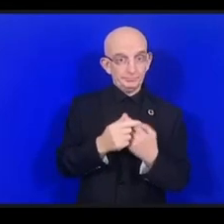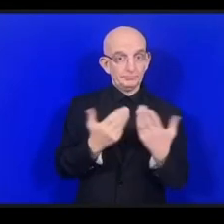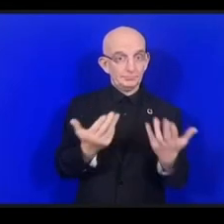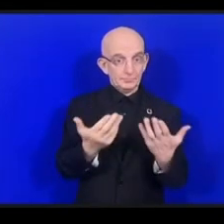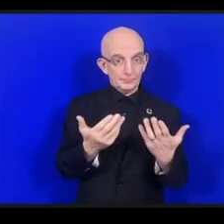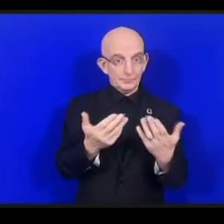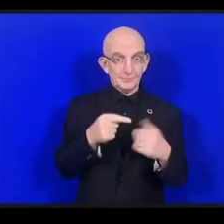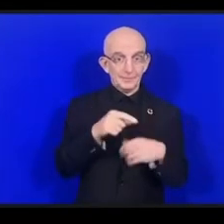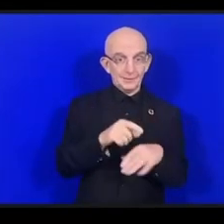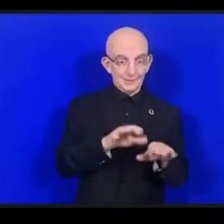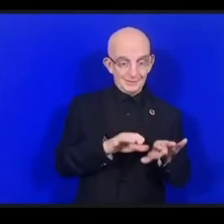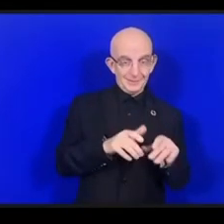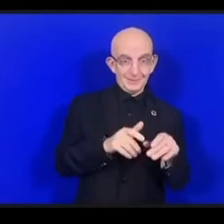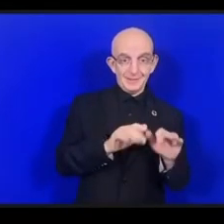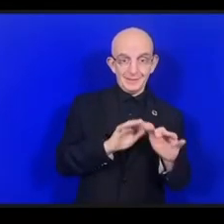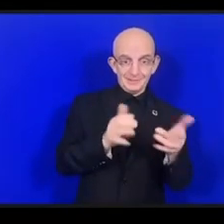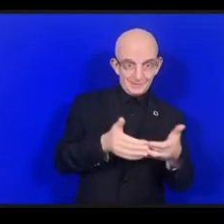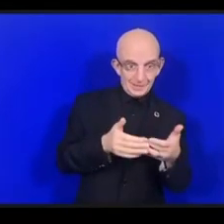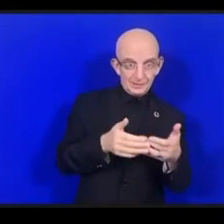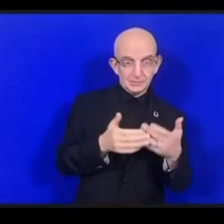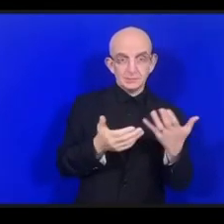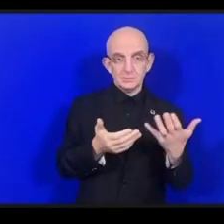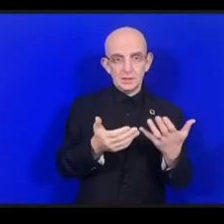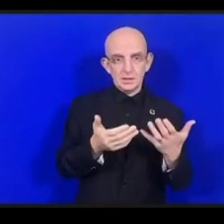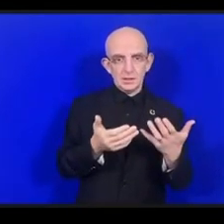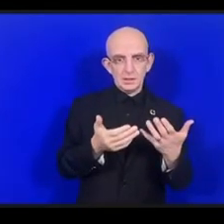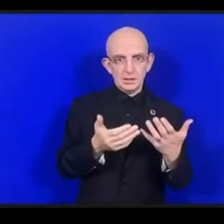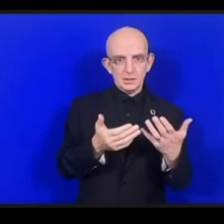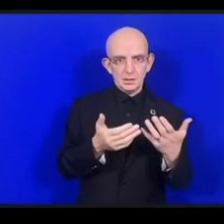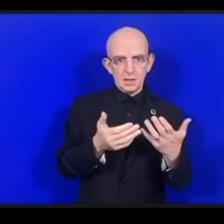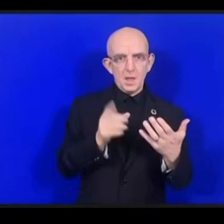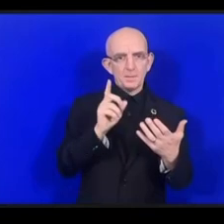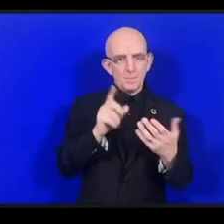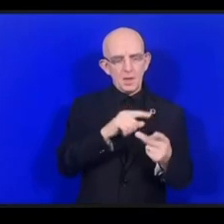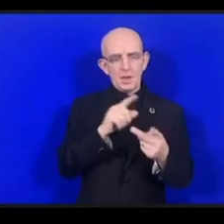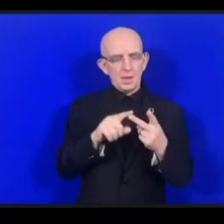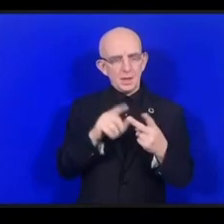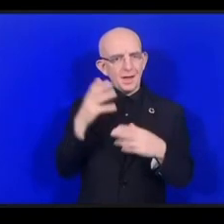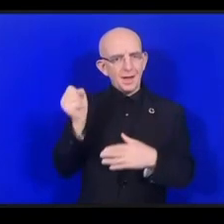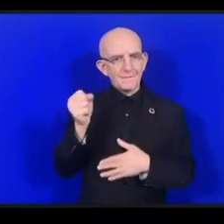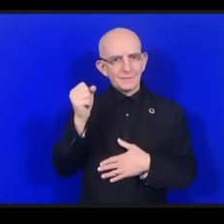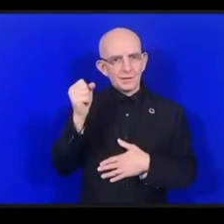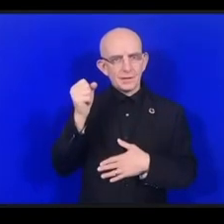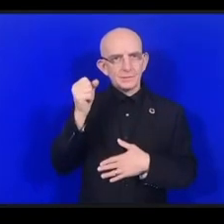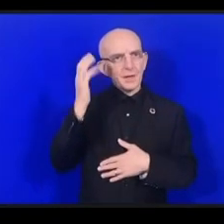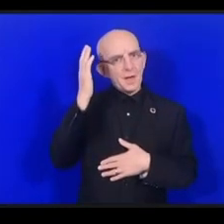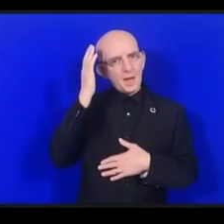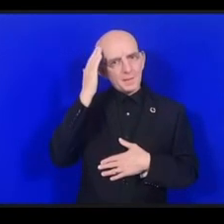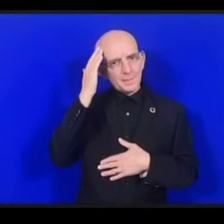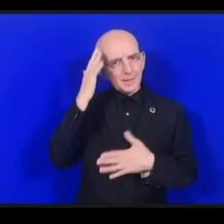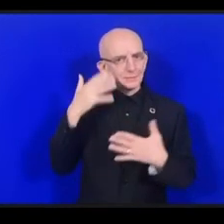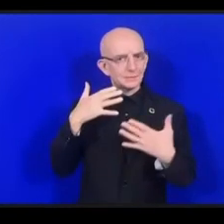都有身体或是智力的残障问题。